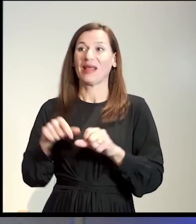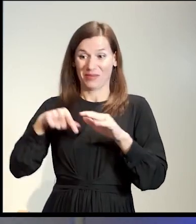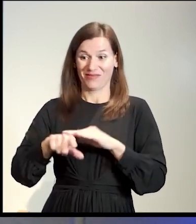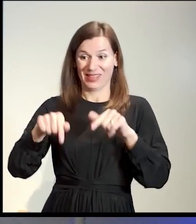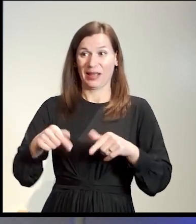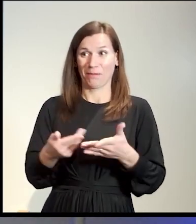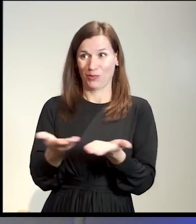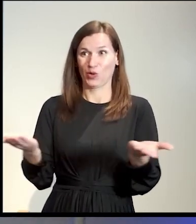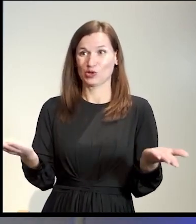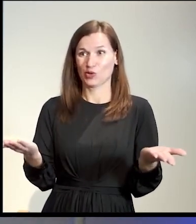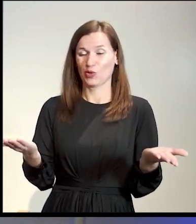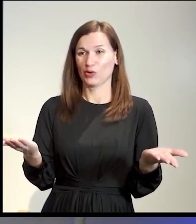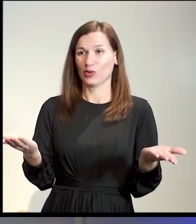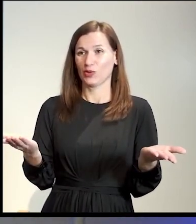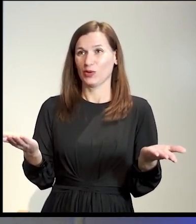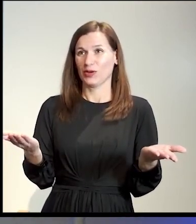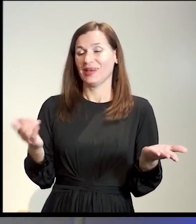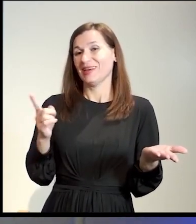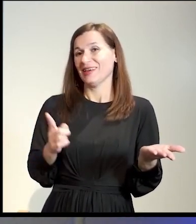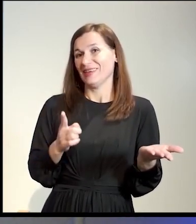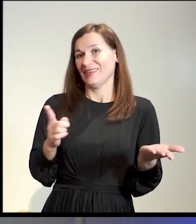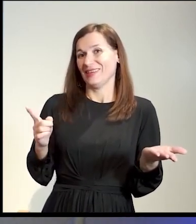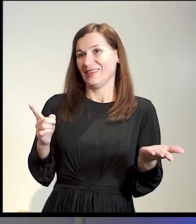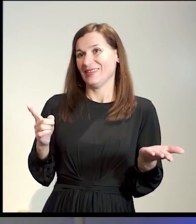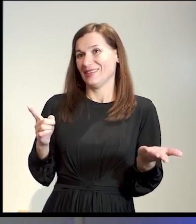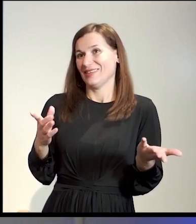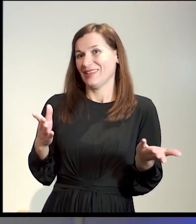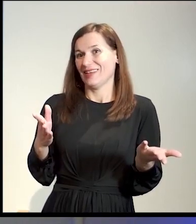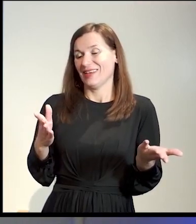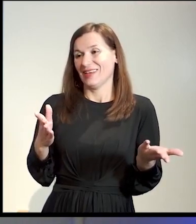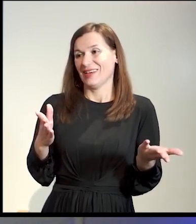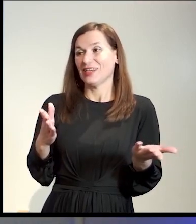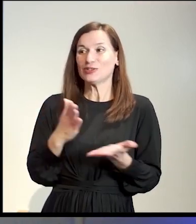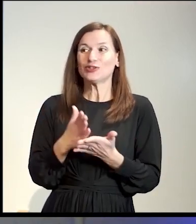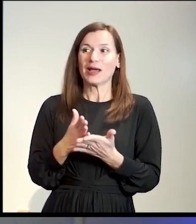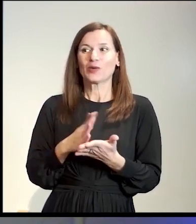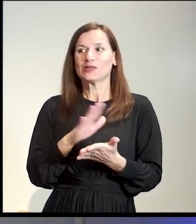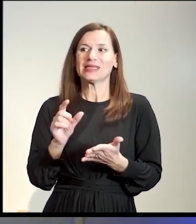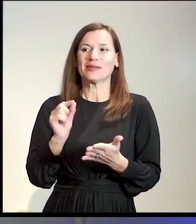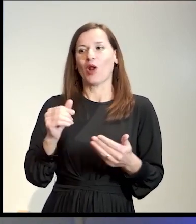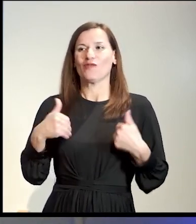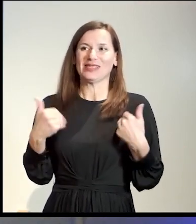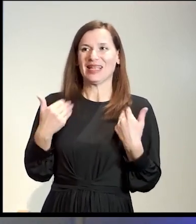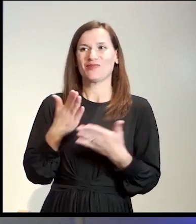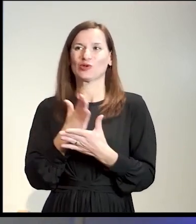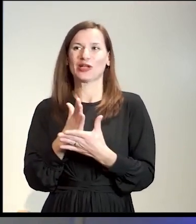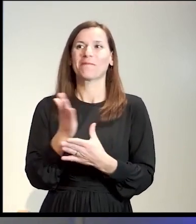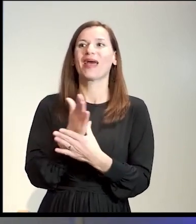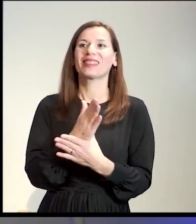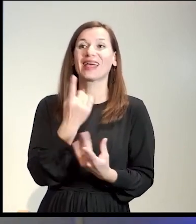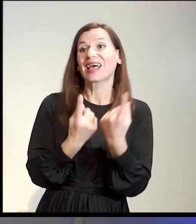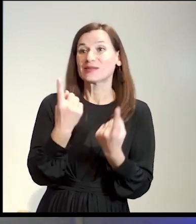kot skladno s tem Pavlom in refleksom, kot tisti psi, kar malo slinimo že med razpravljanjem o teh